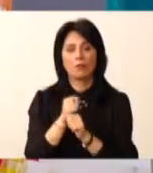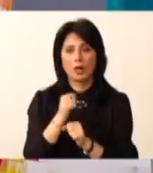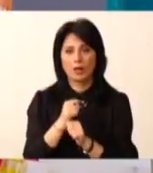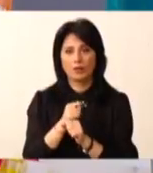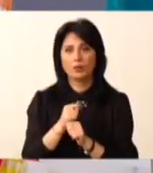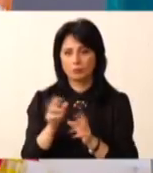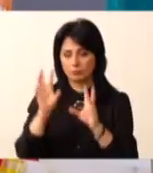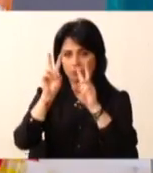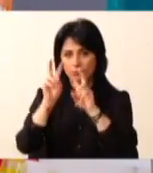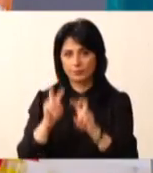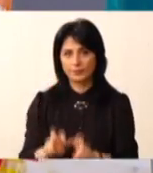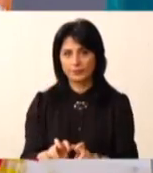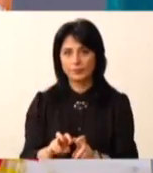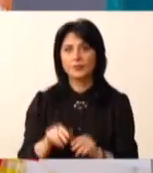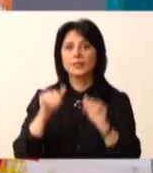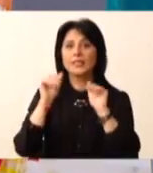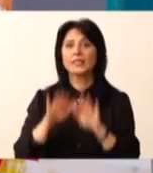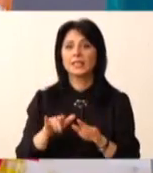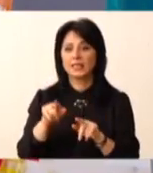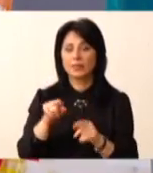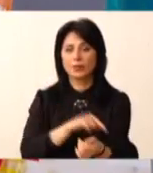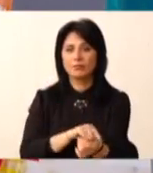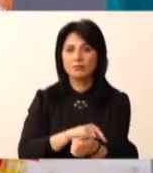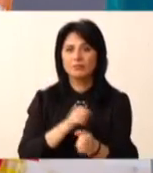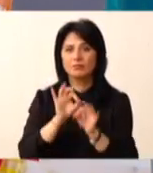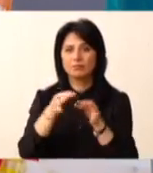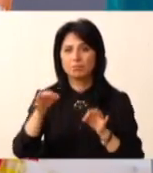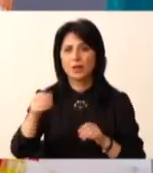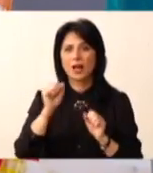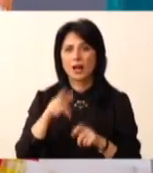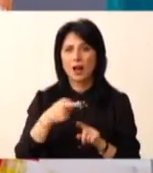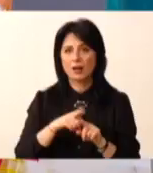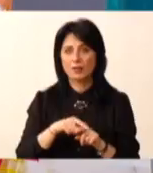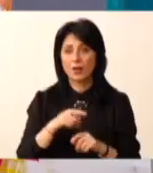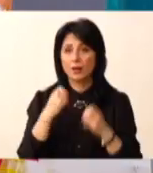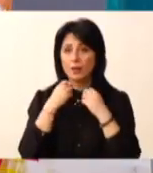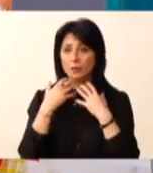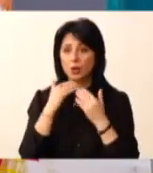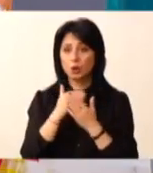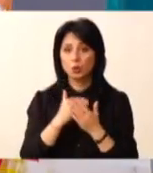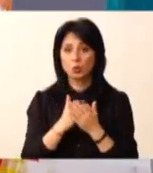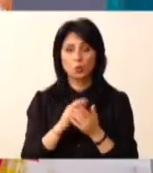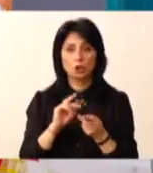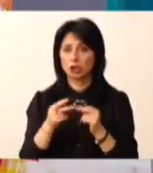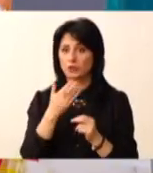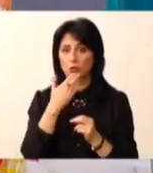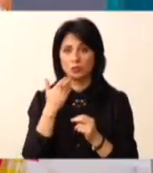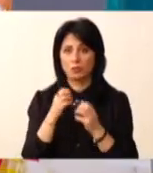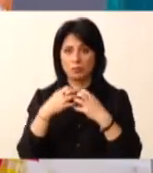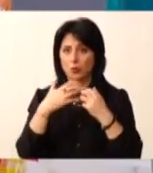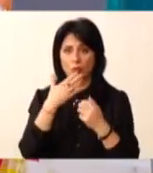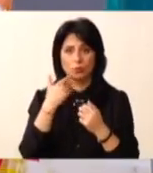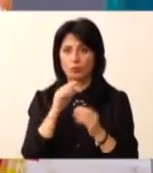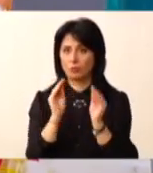უნდა, კომპლექსურად გამოკვლევას, დგინდება ანტისხეულების არსებობა, მაგრამ ფარისებრი ჯირკვალი სტრუქტურულად არ არის შეცვლილი, არც